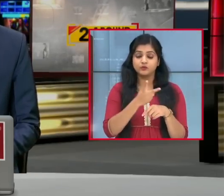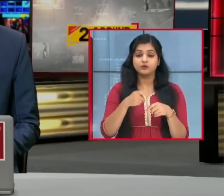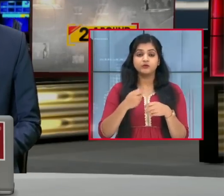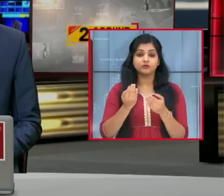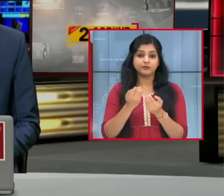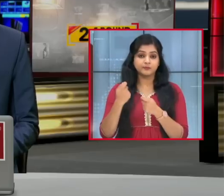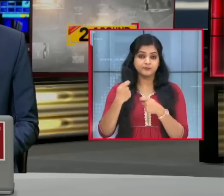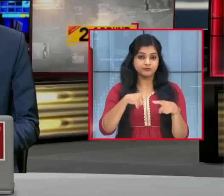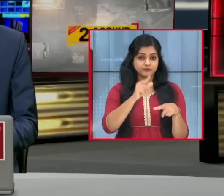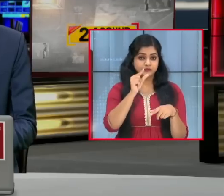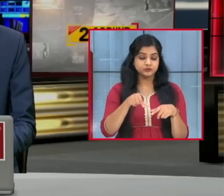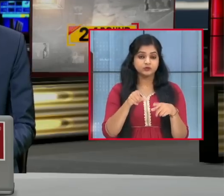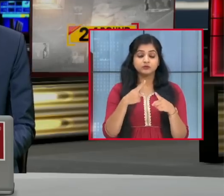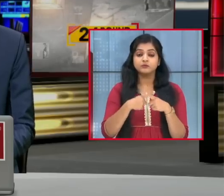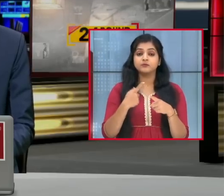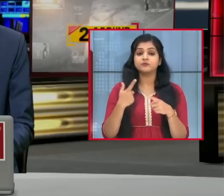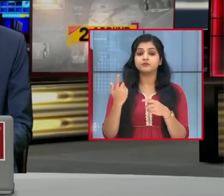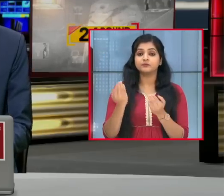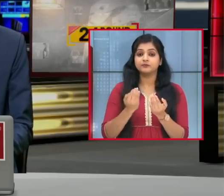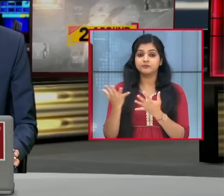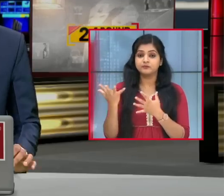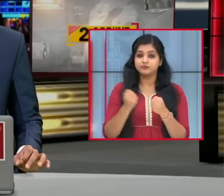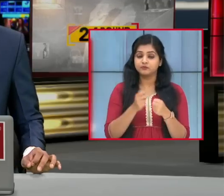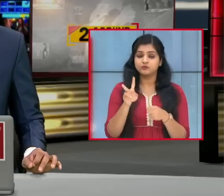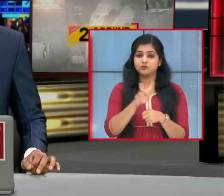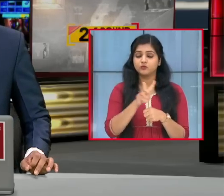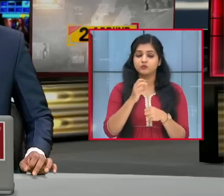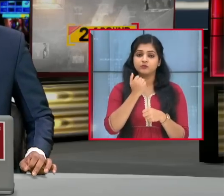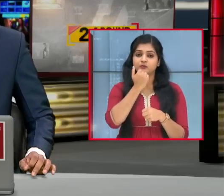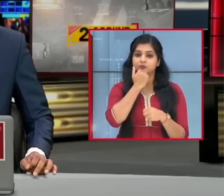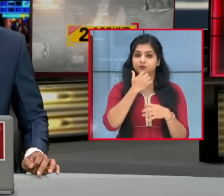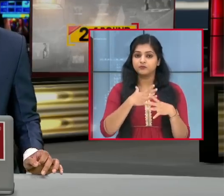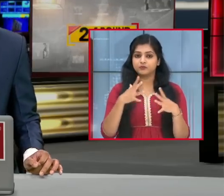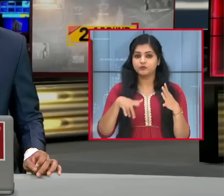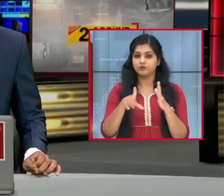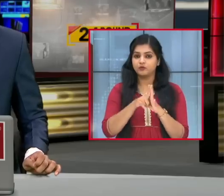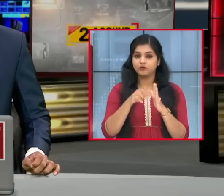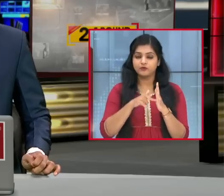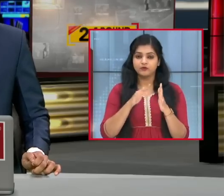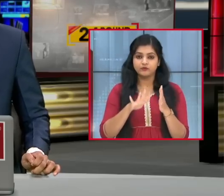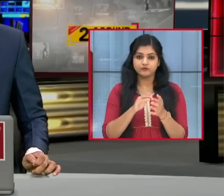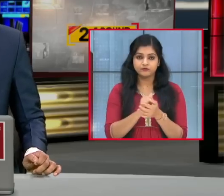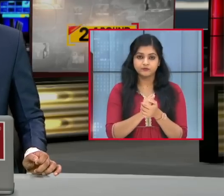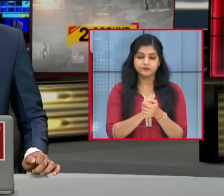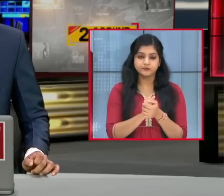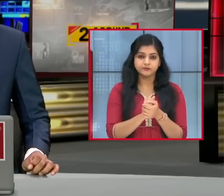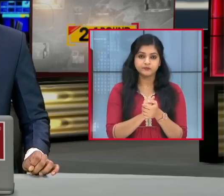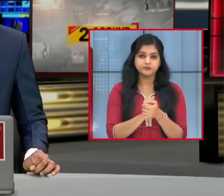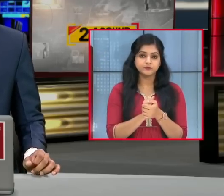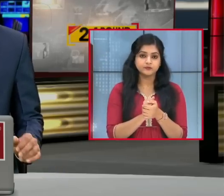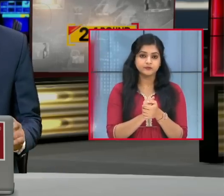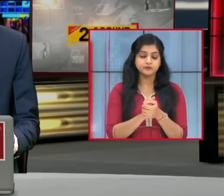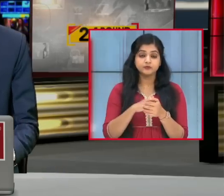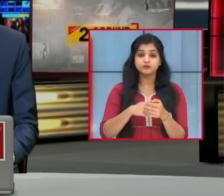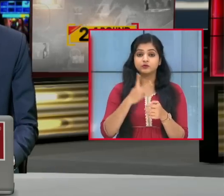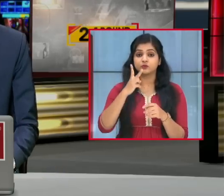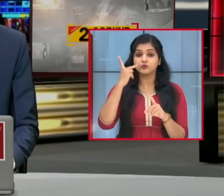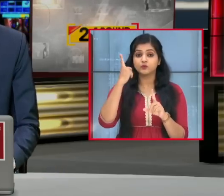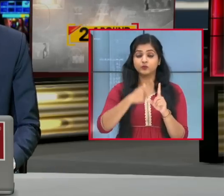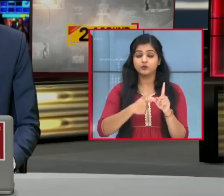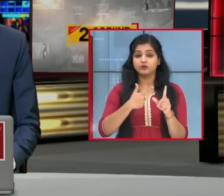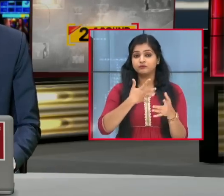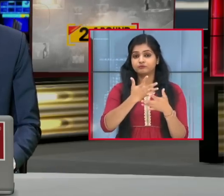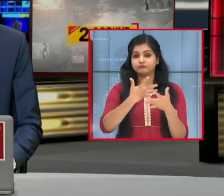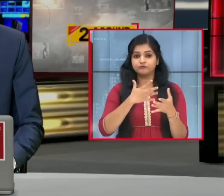വാങ്ങിയവരും അതോടൊപ്പം തന്നെ വിൽപ്പന നടത്തിയവരും ഒക്കെ തന്നെ ഇതിൽ പ്രതിസ്ഥാനത്ത് വരികയും ചെയ്യും. ഇങ്ങനെ 2 വർഷമായി